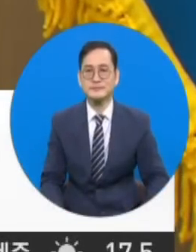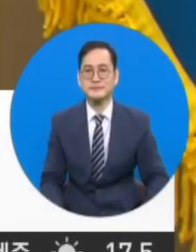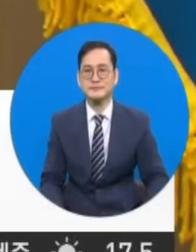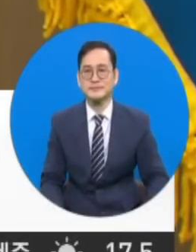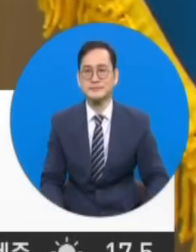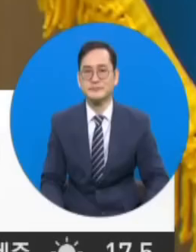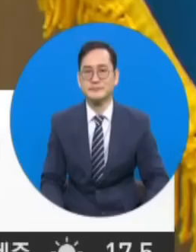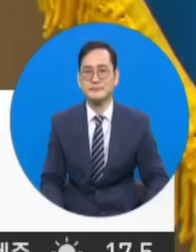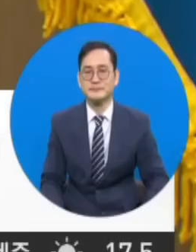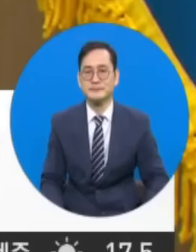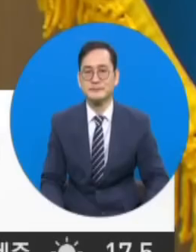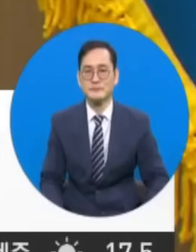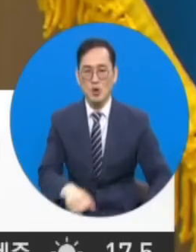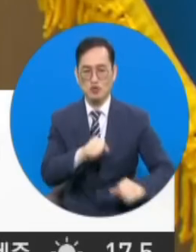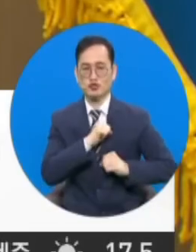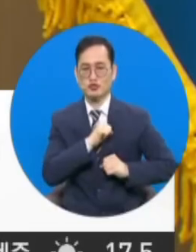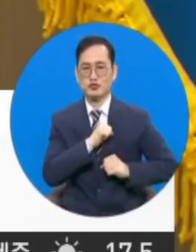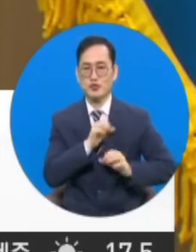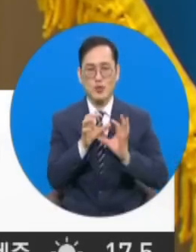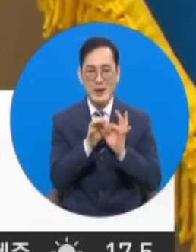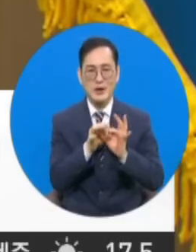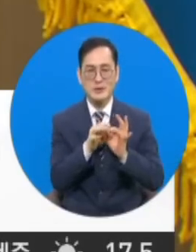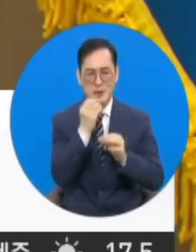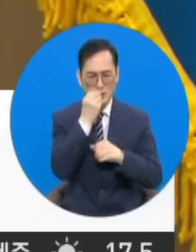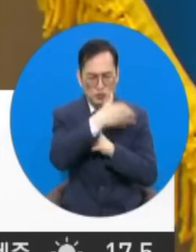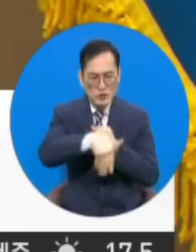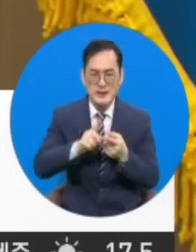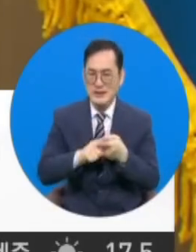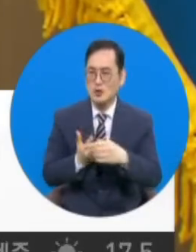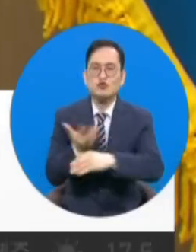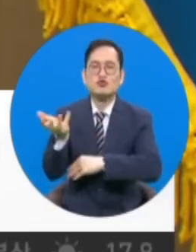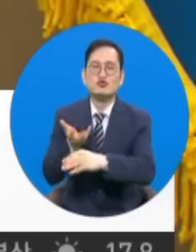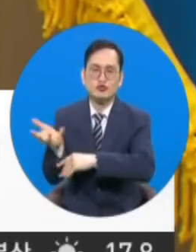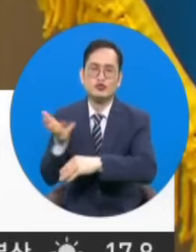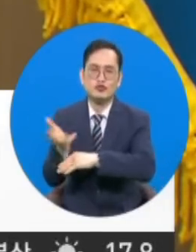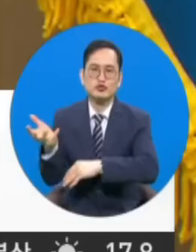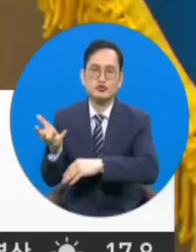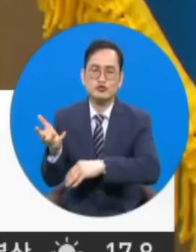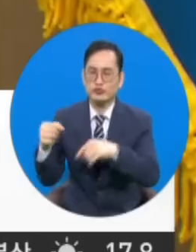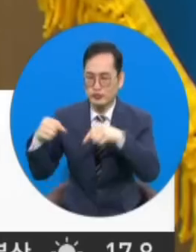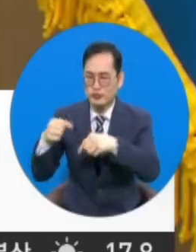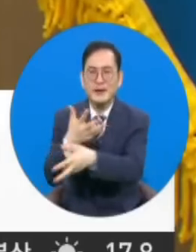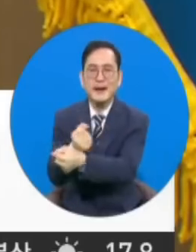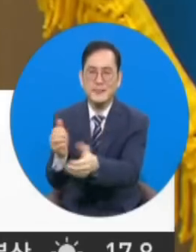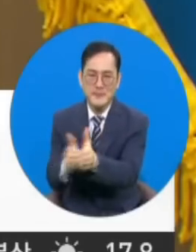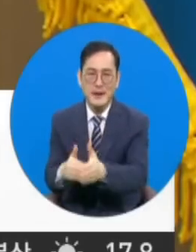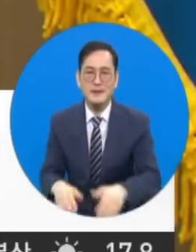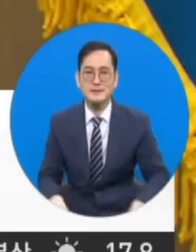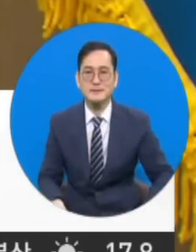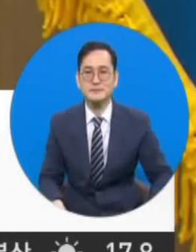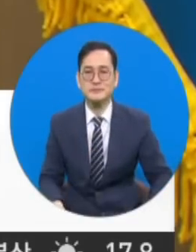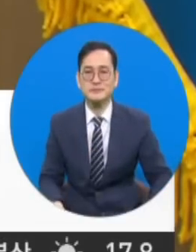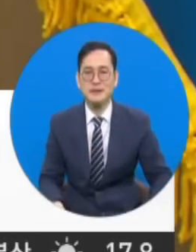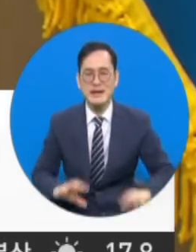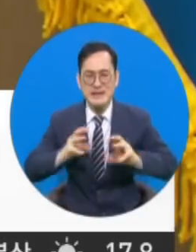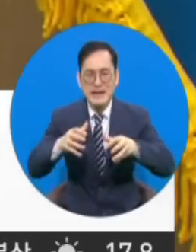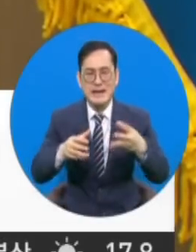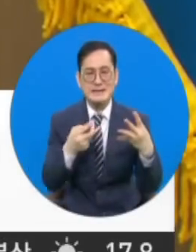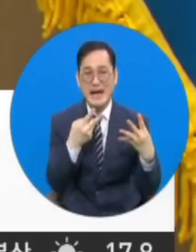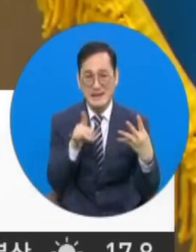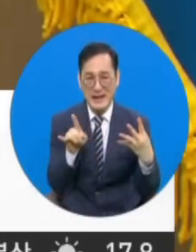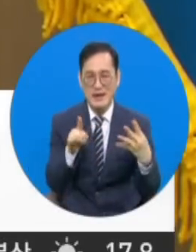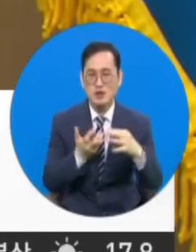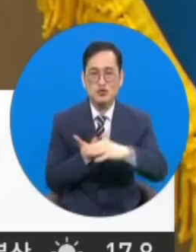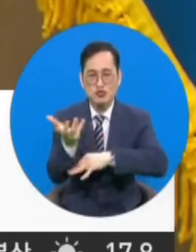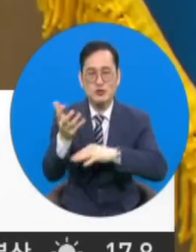성과도 이루어냈습니다 이제 대한민국의 방위산업은 세계 제4대 수출국을 목표로